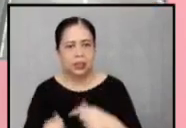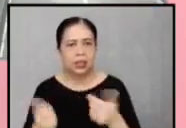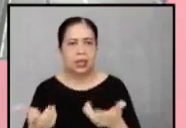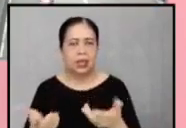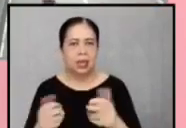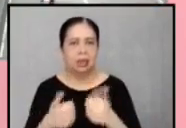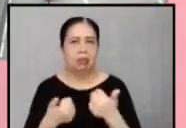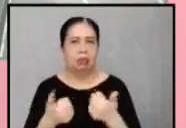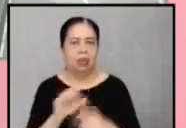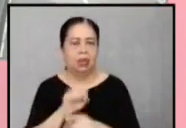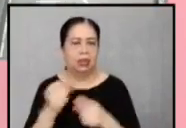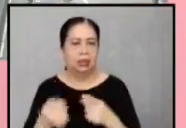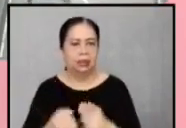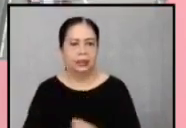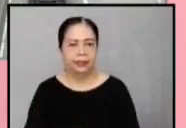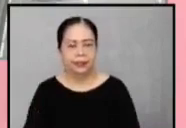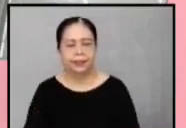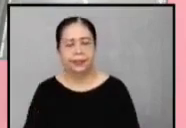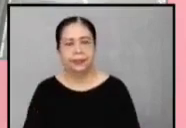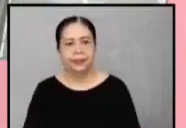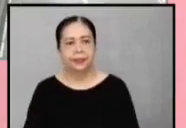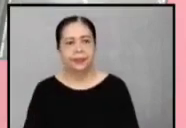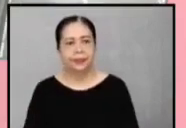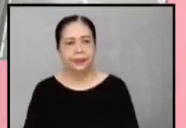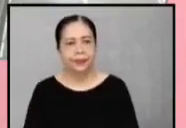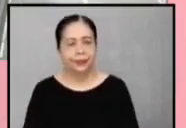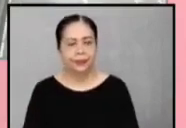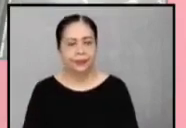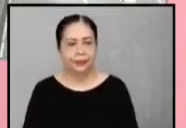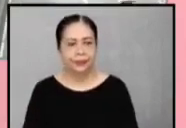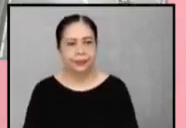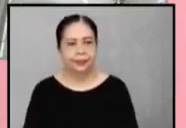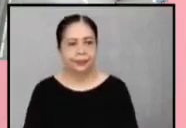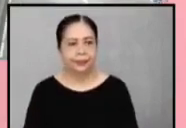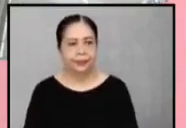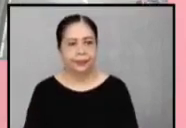situation. Daniel Manalastas para sa Morning Show ng Bayan, Rise and Shine Pilipinas.